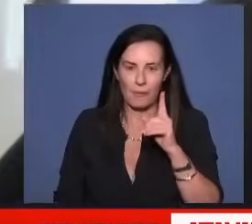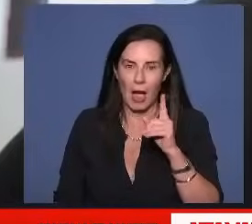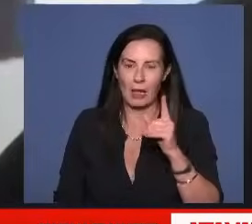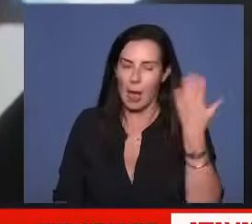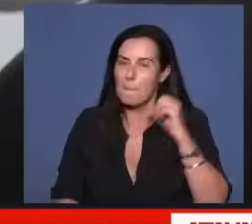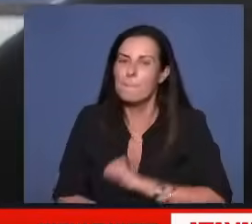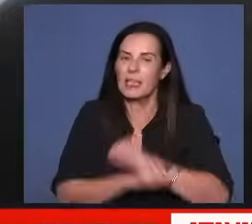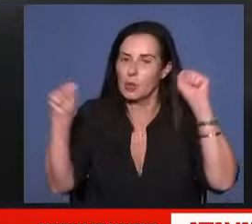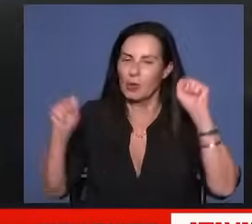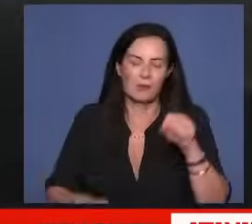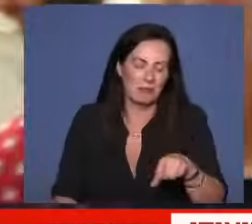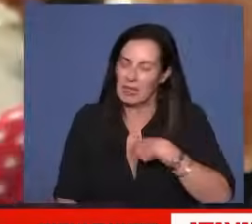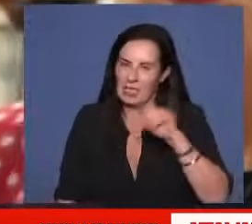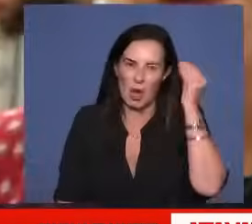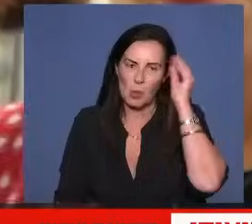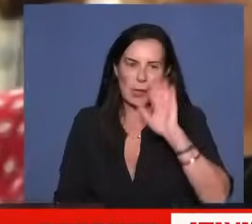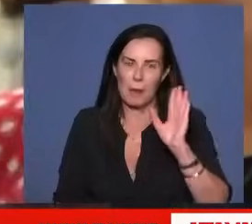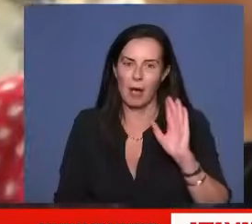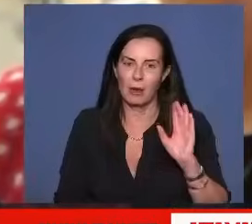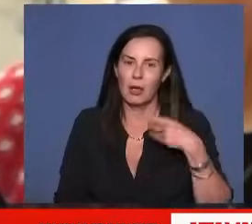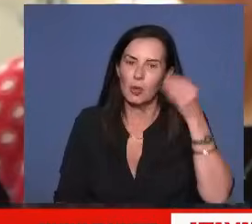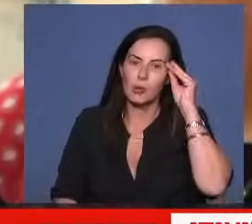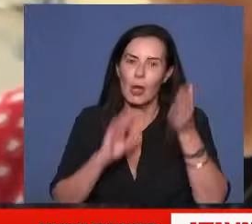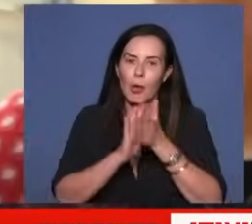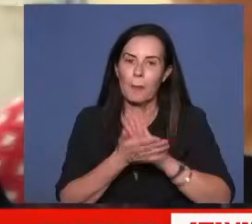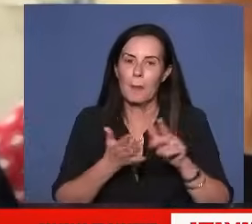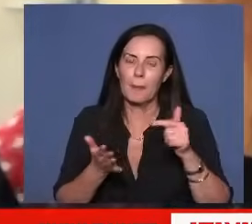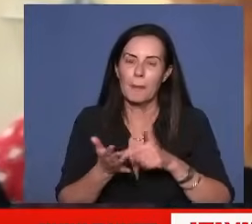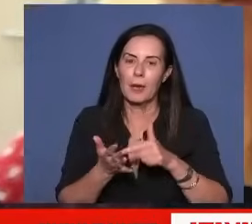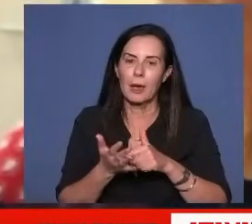היה פיצוץ גדול, זה אני לא זוכר. אני לא זוכר כלום, אבל...